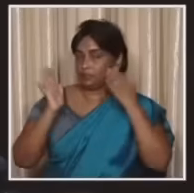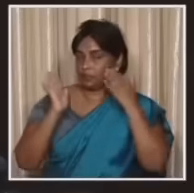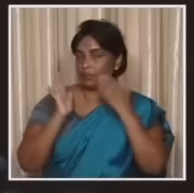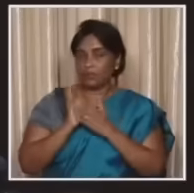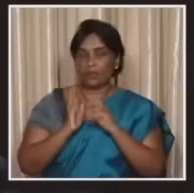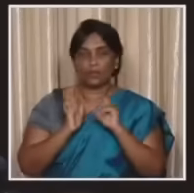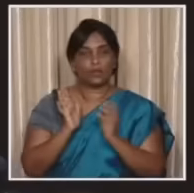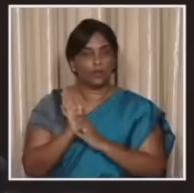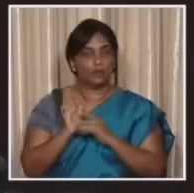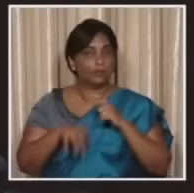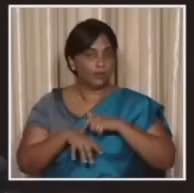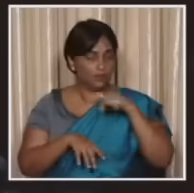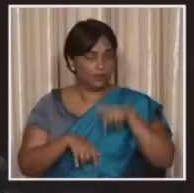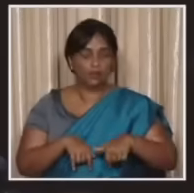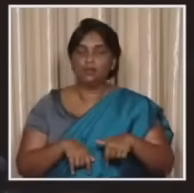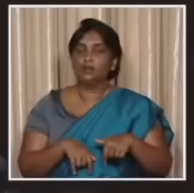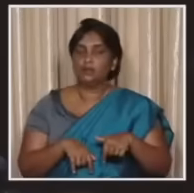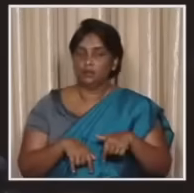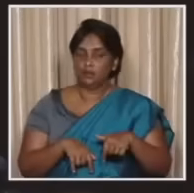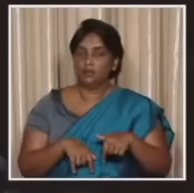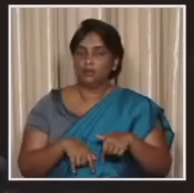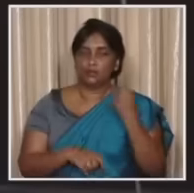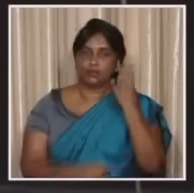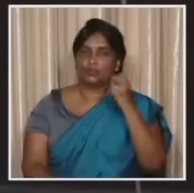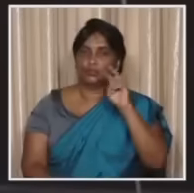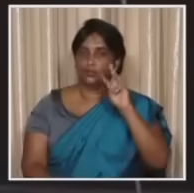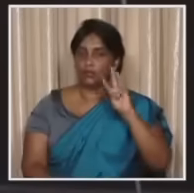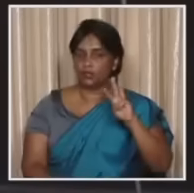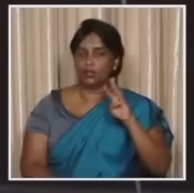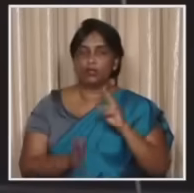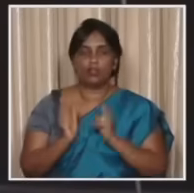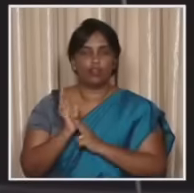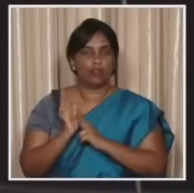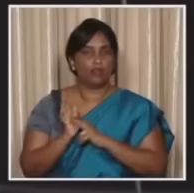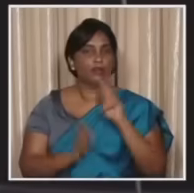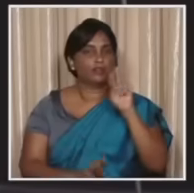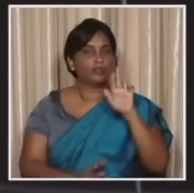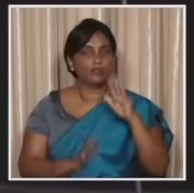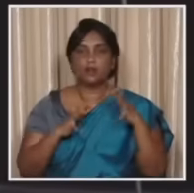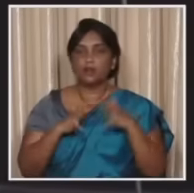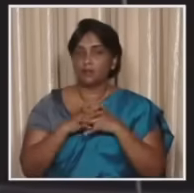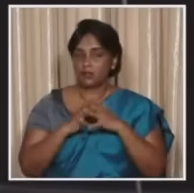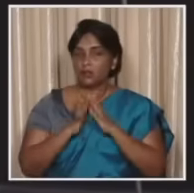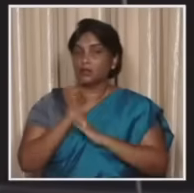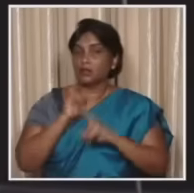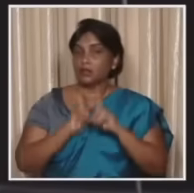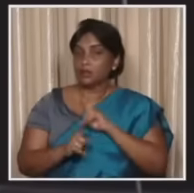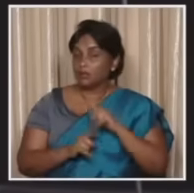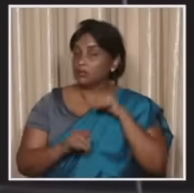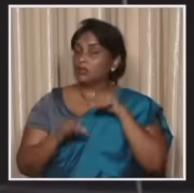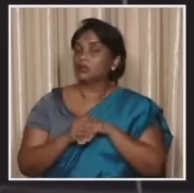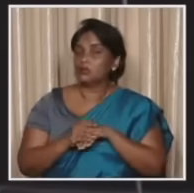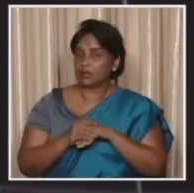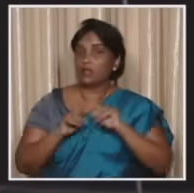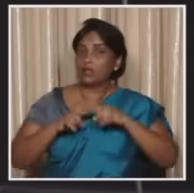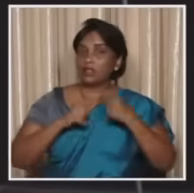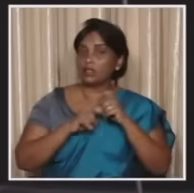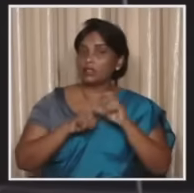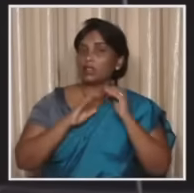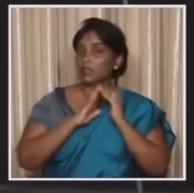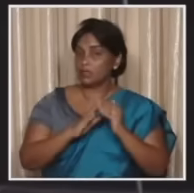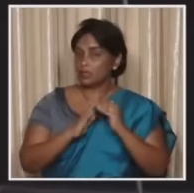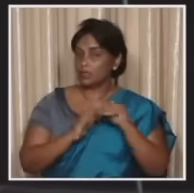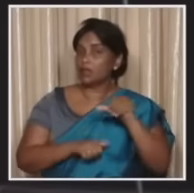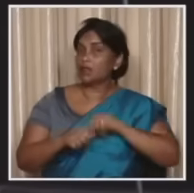ඉදිරිපතෙහි කාරක සභා අවස්ථාව අද දින 2023 11 29 බදාදා විවාදය ගැන අමාත්‍යාංශ හා ඒවා යටතේ ඇති අනෙකුත් දෙපාර්තමේන්තු